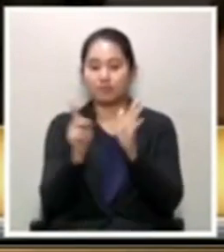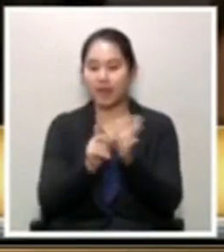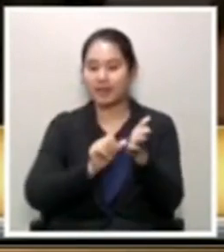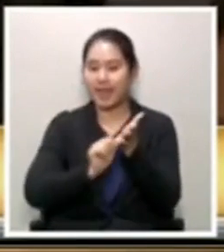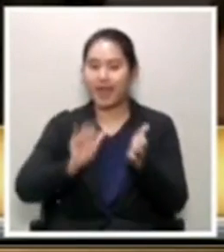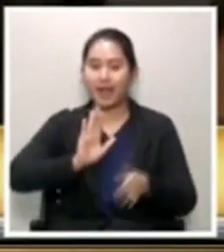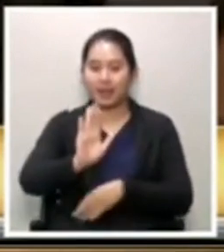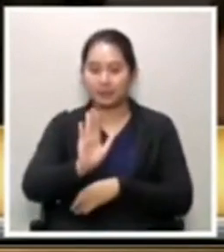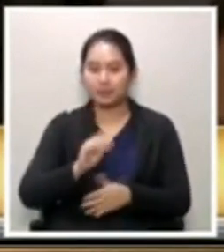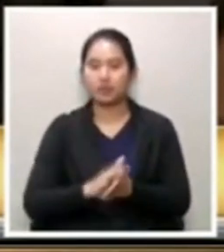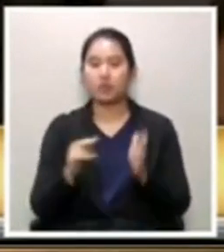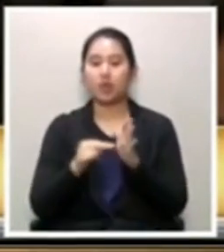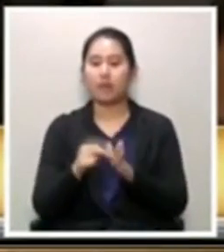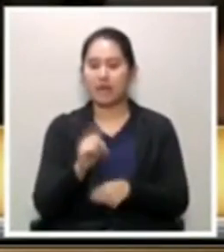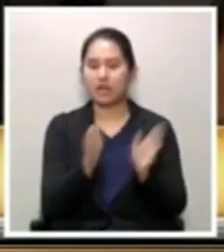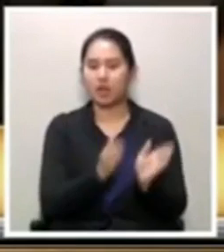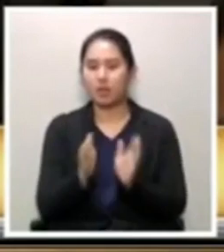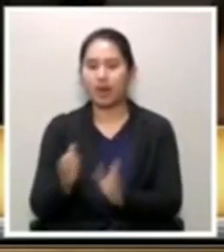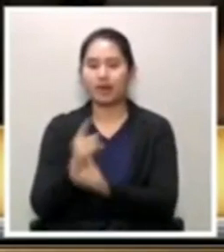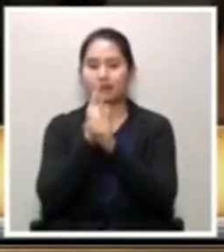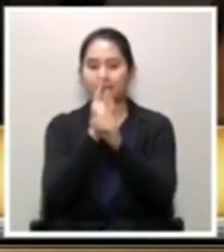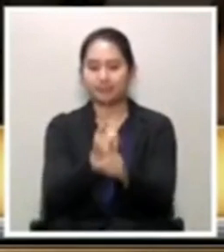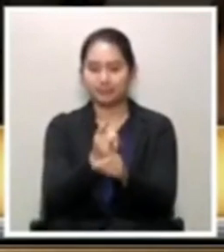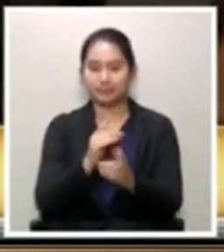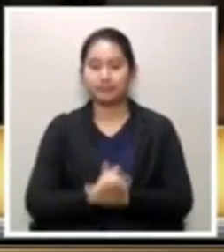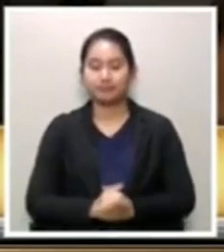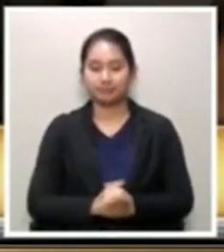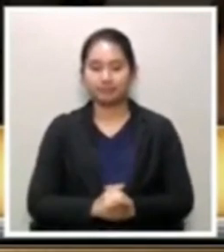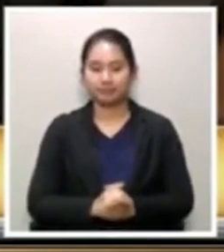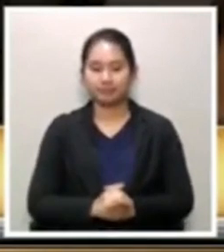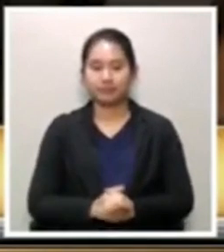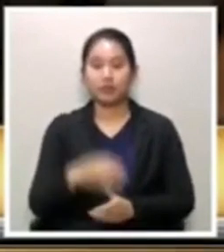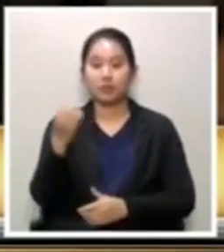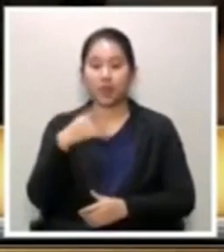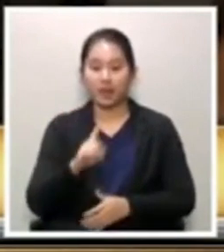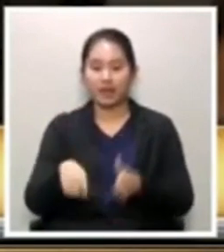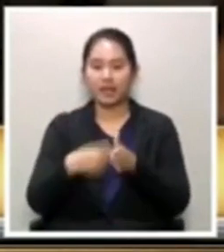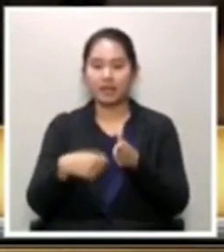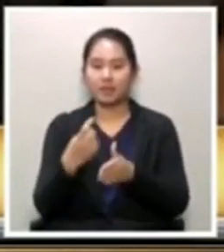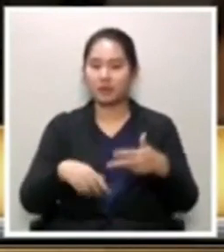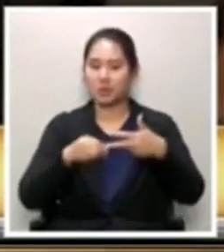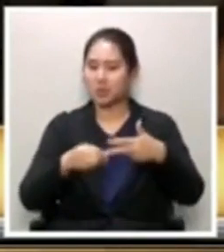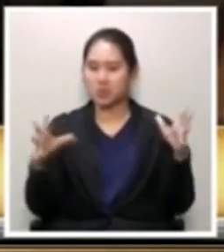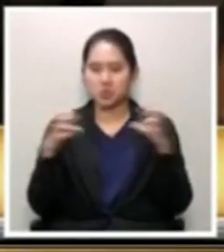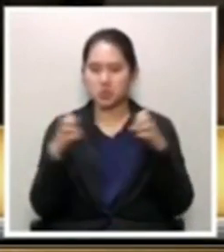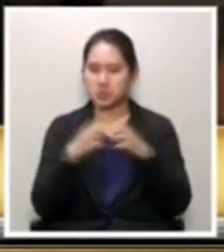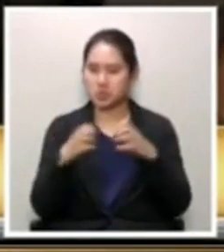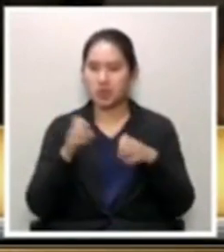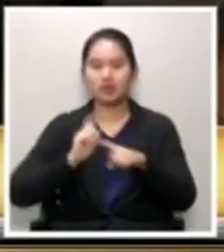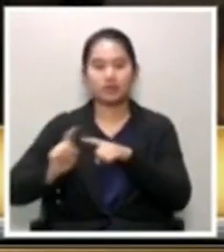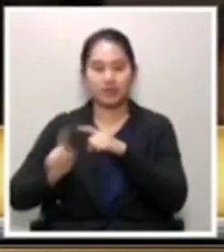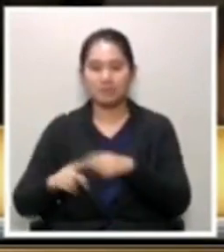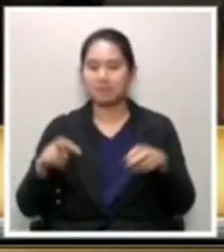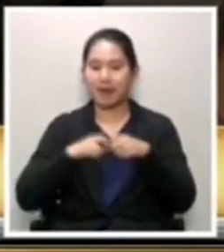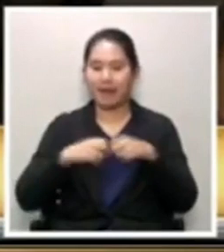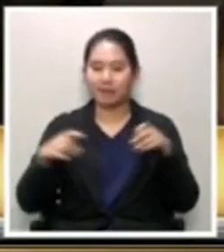ก้นะครับดังนั้นเราเดินตามกระบวนการแก้ที่เขาวางเอาไว้นะครับอีกเหตุผลนึงมักจะบอกว่าการแก้รัฐธรรมนูญนํามาซึ่งความวุ่นวายครับจะนํามาซึ่งความขัดแย้